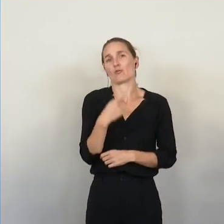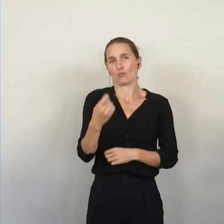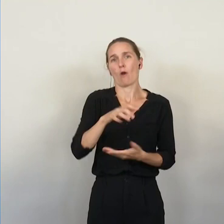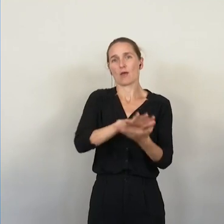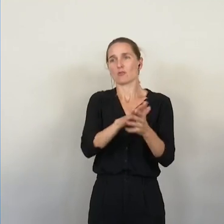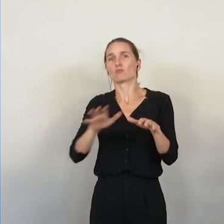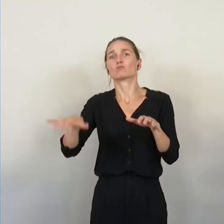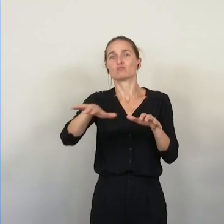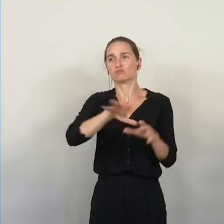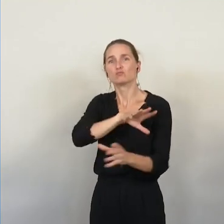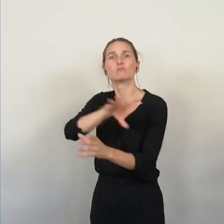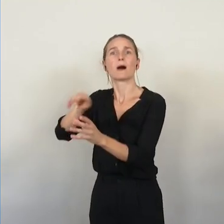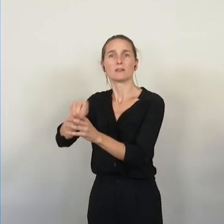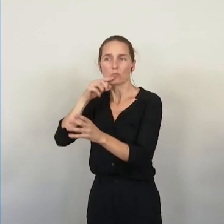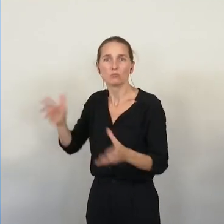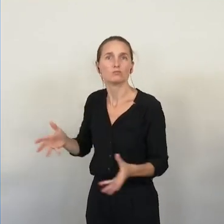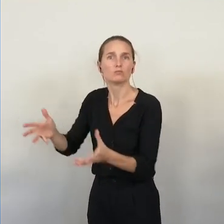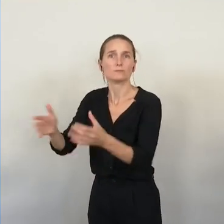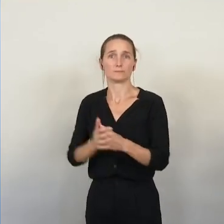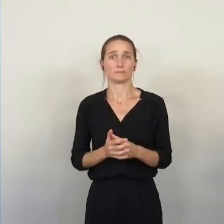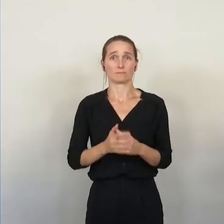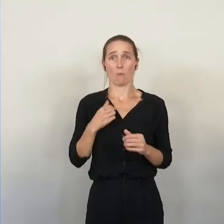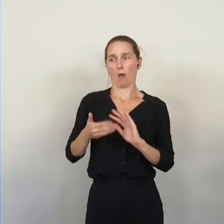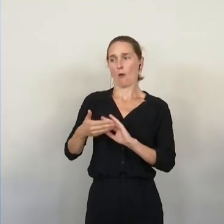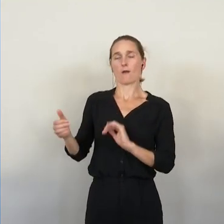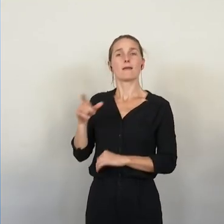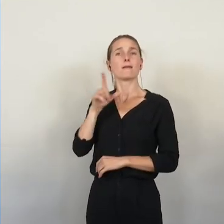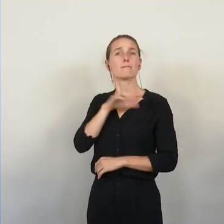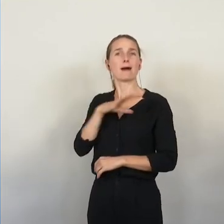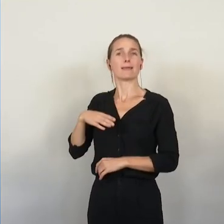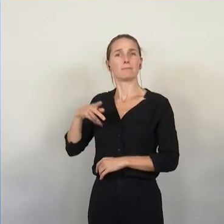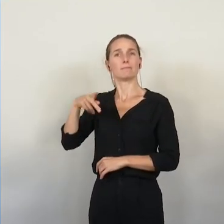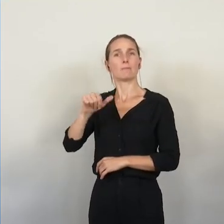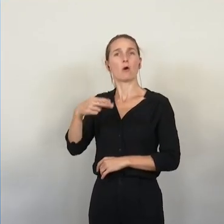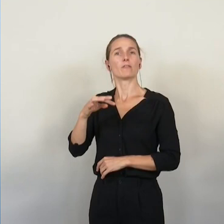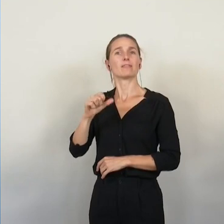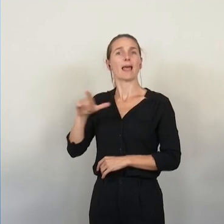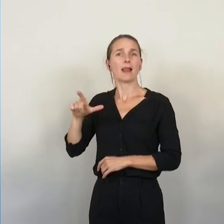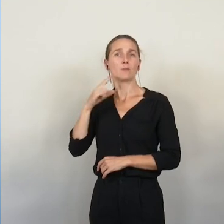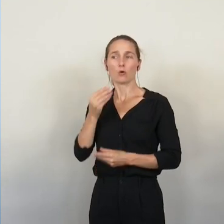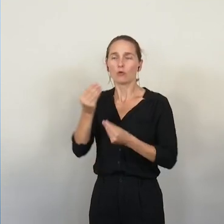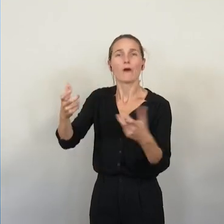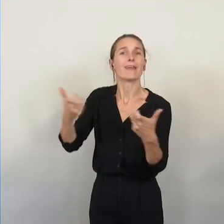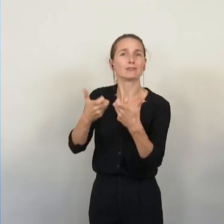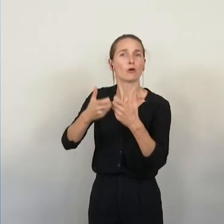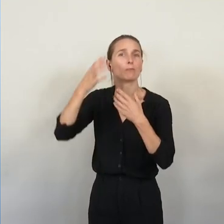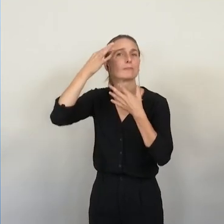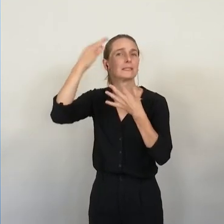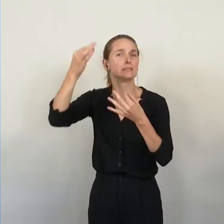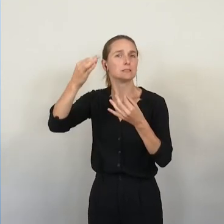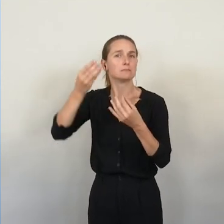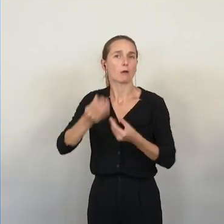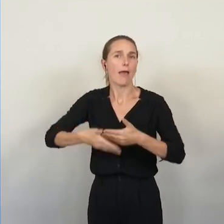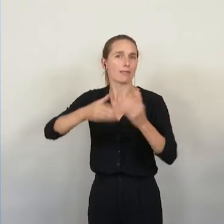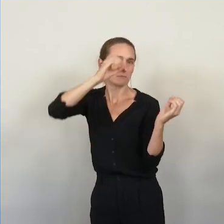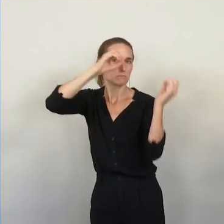je laisse Chloé Pantel développer sous forme d'illustration concrète certains des points précédemment cités nous avions prévu de vous